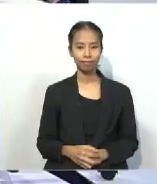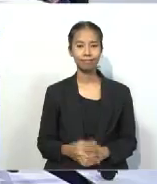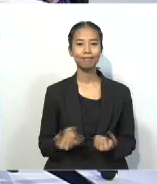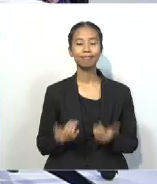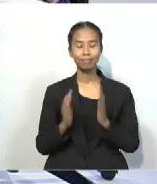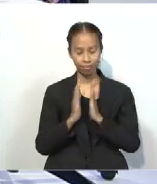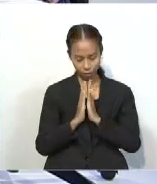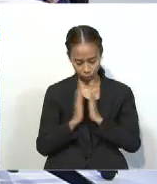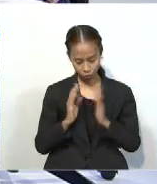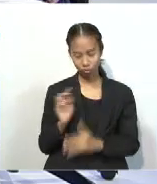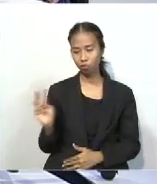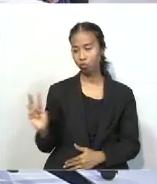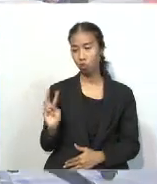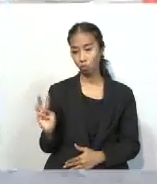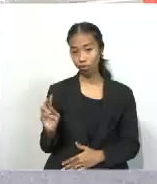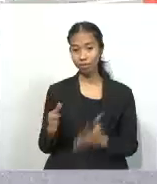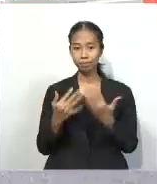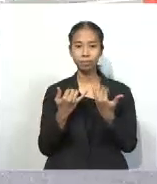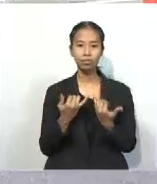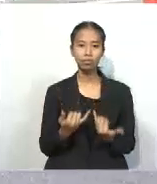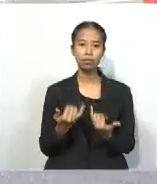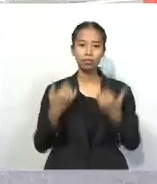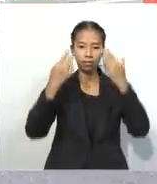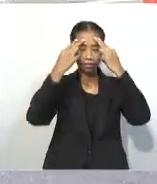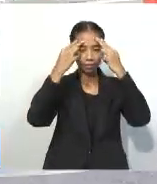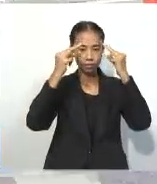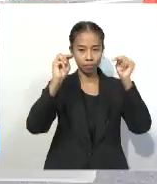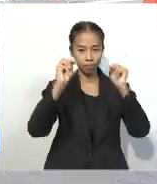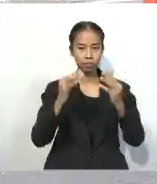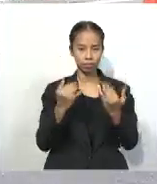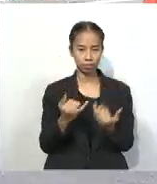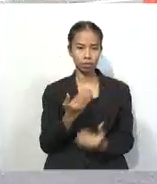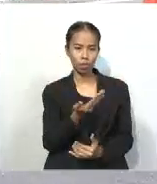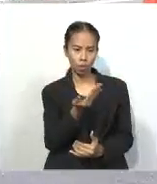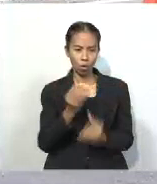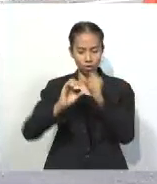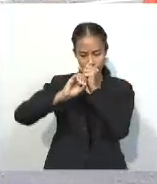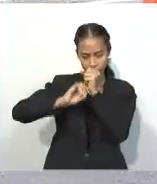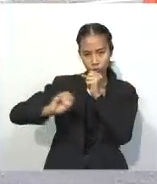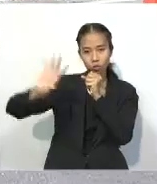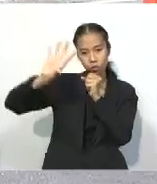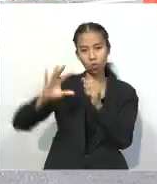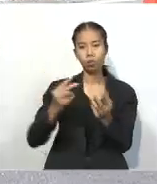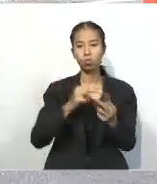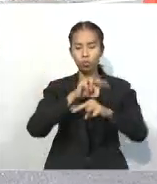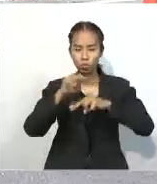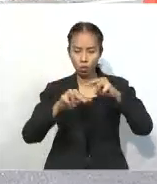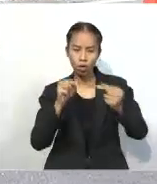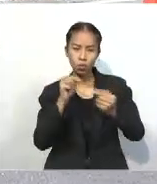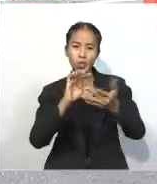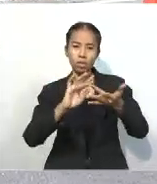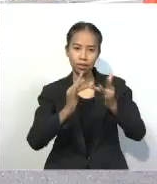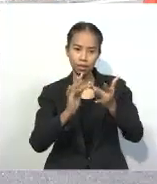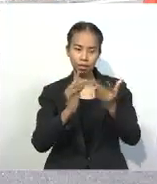ขอบคุณค่ะคุณประวีณาคุณกรองแก้วค่ะนอกจากนี้นะคะนายกรัฐมนตรียังขอให้กสทช.ควบคุมการใช้อินเทอร์เน็ต